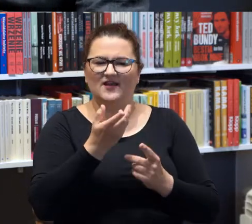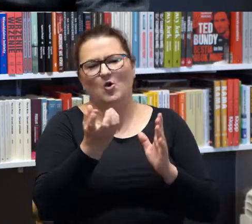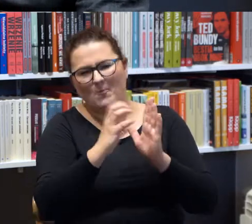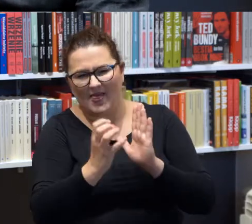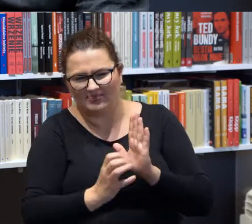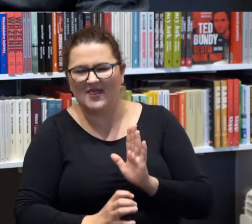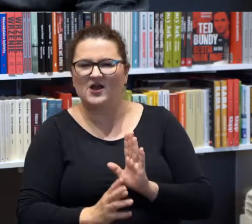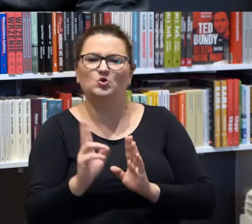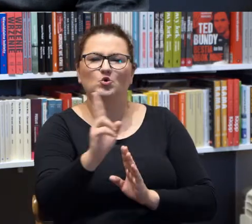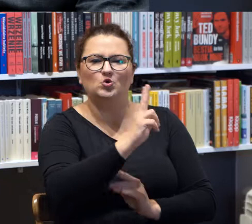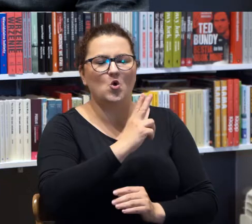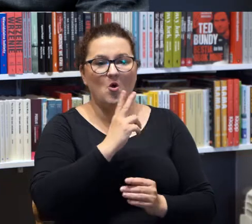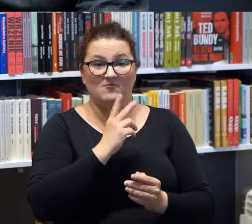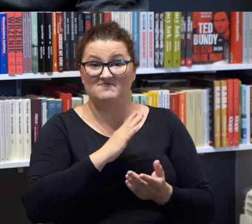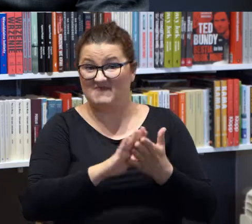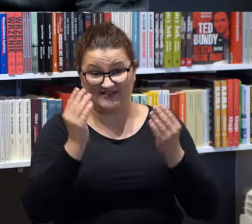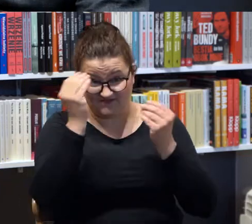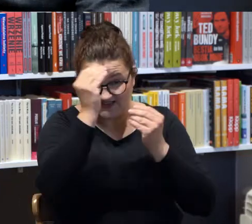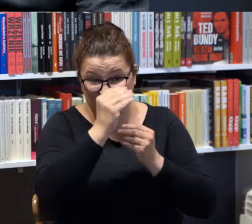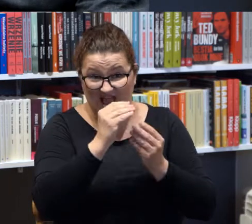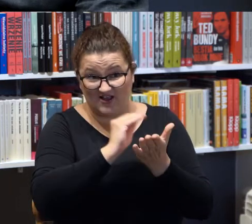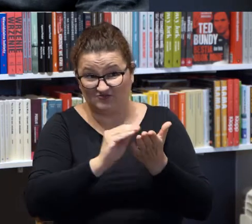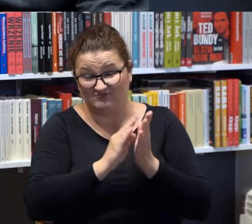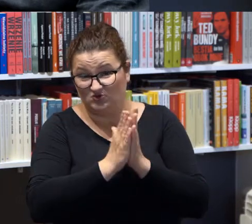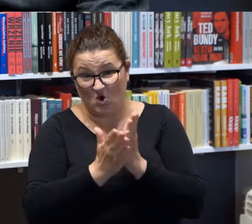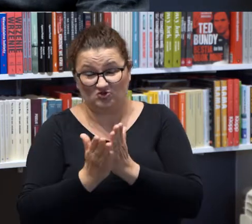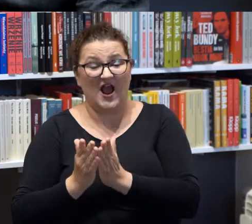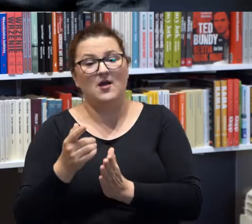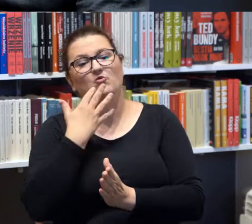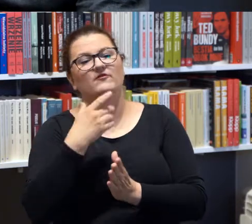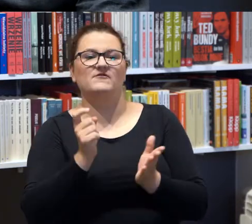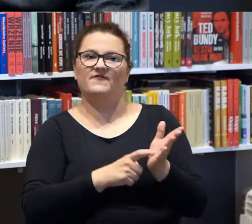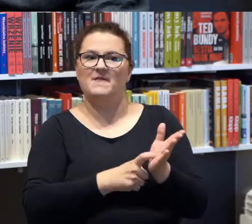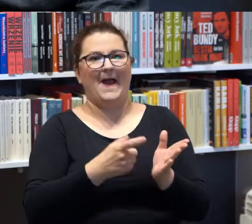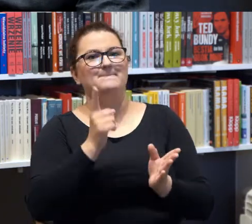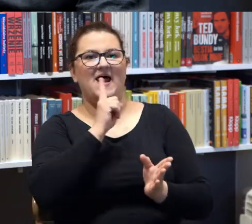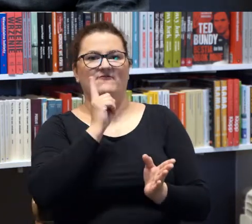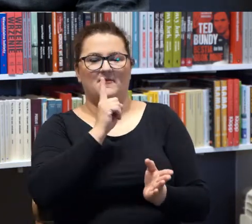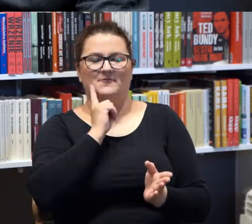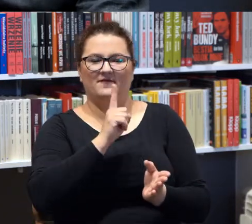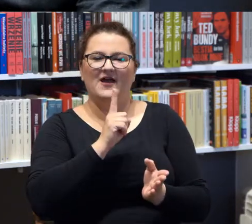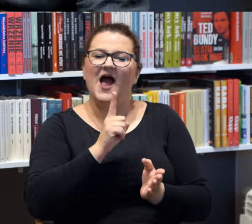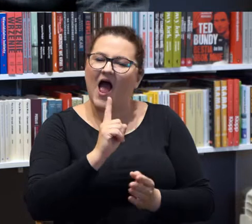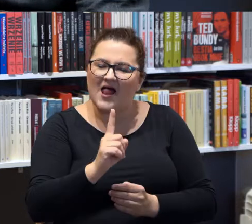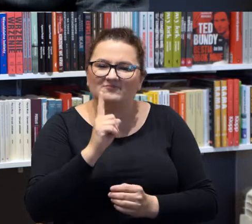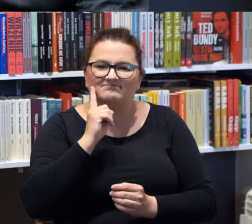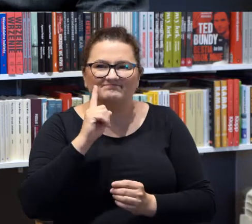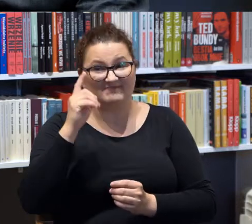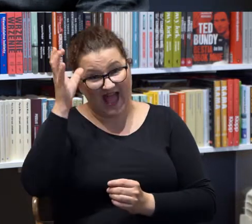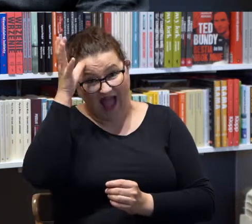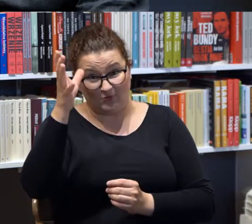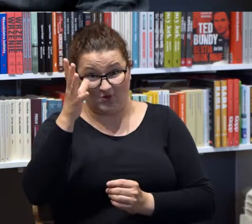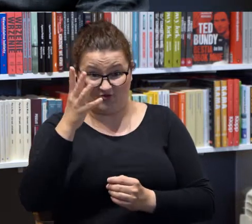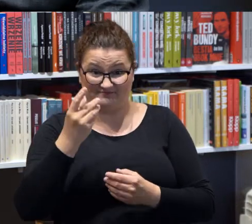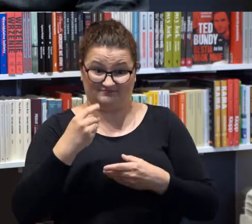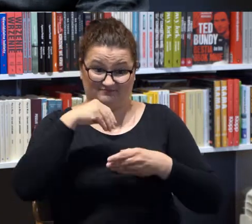do literatury non-fiction takie oczekiwanie, że to ma być prawdziwe. Zapomina się, że autor niesie jakąś wersję